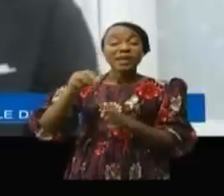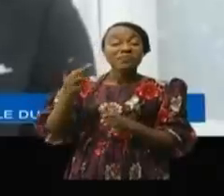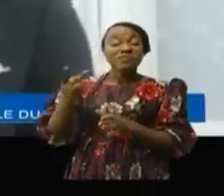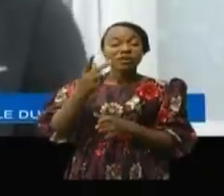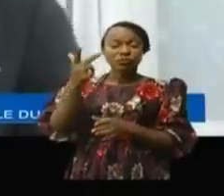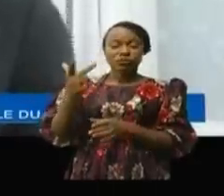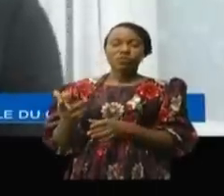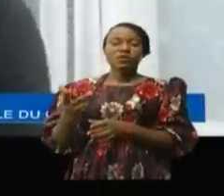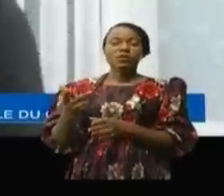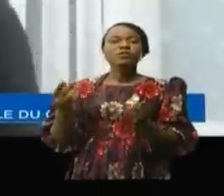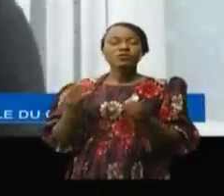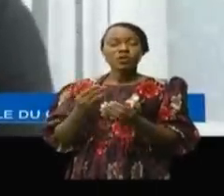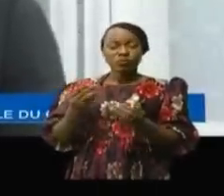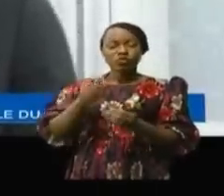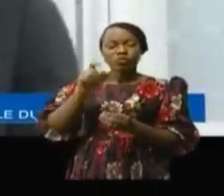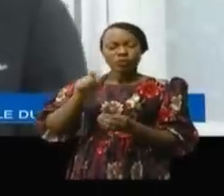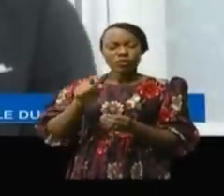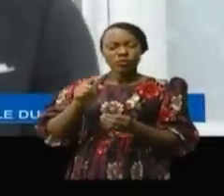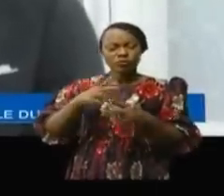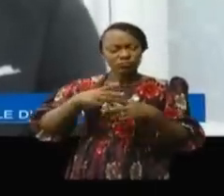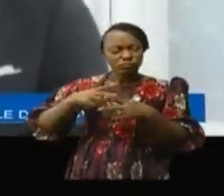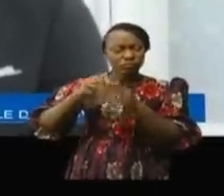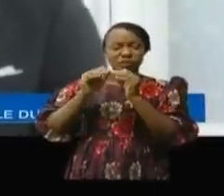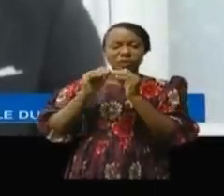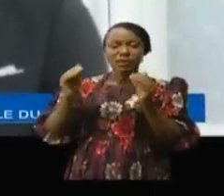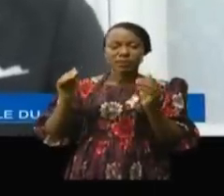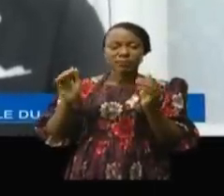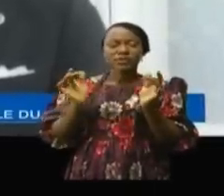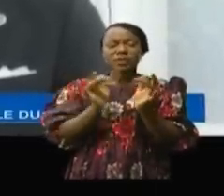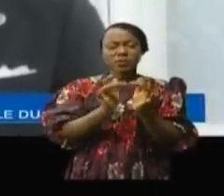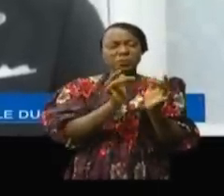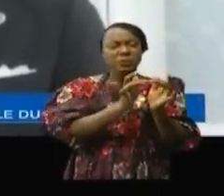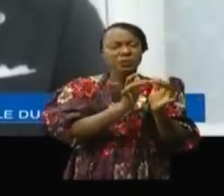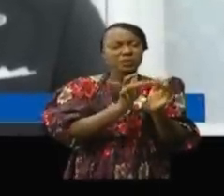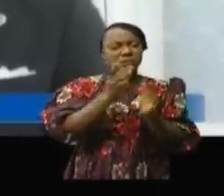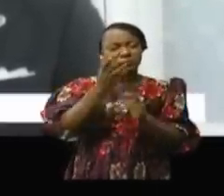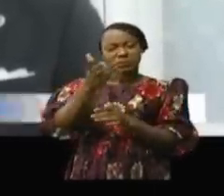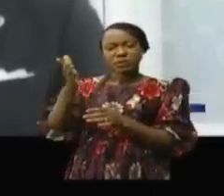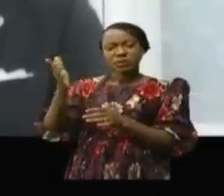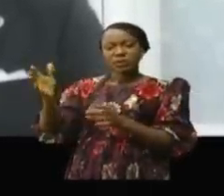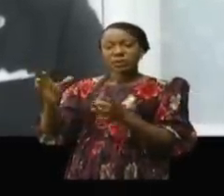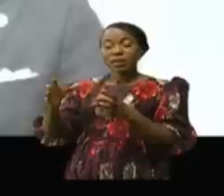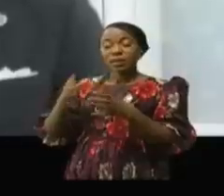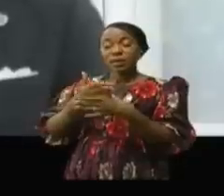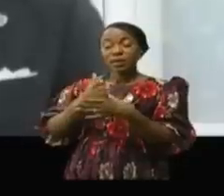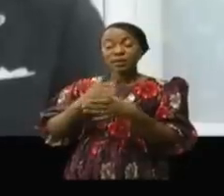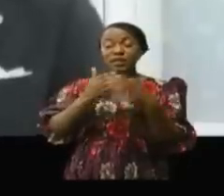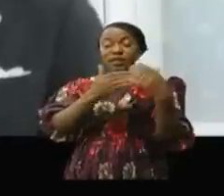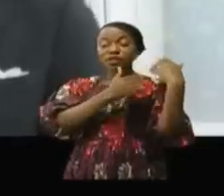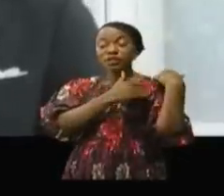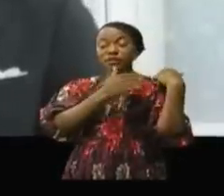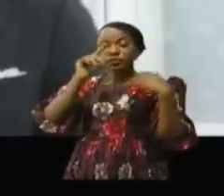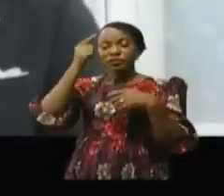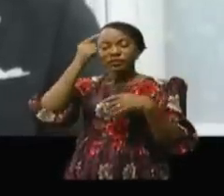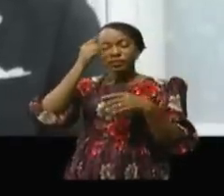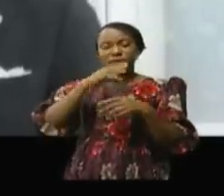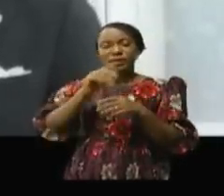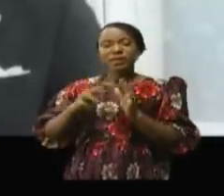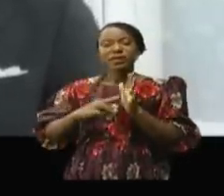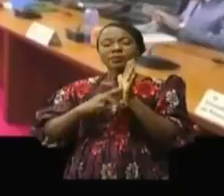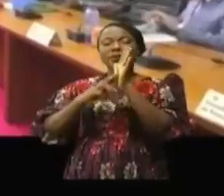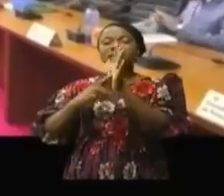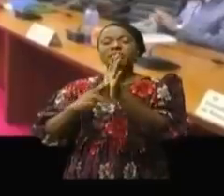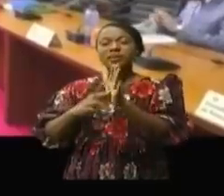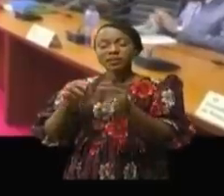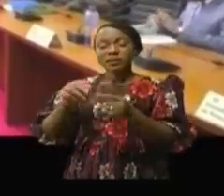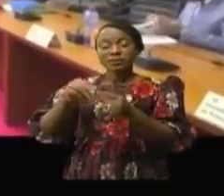cela peut être géré dans les cadres des contacts réguliers qui existent notamment entre le chef du gouvernement et la représentante spéciale du secrétaire